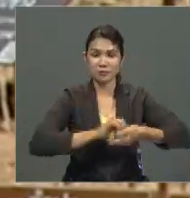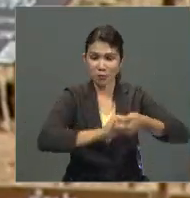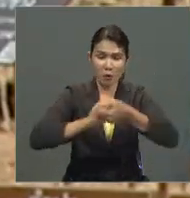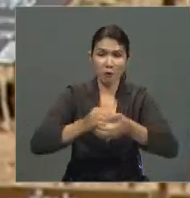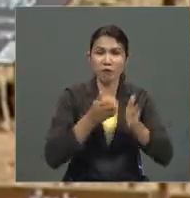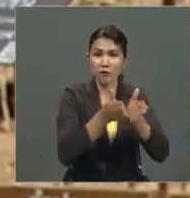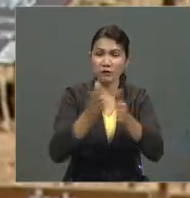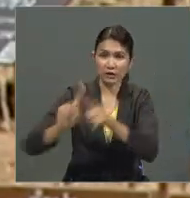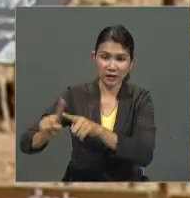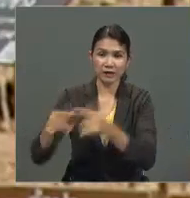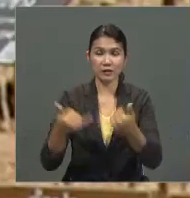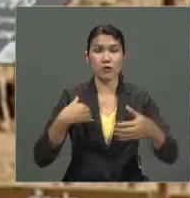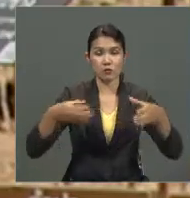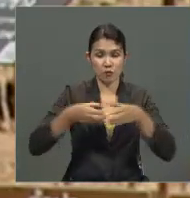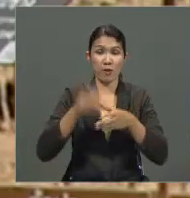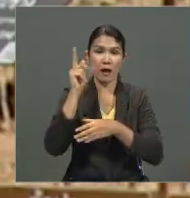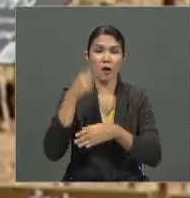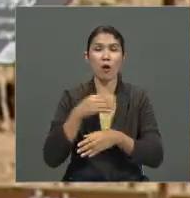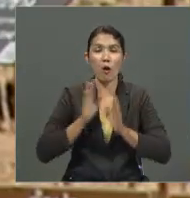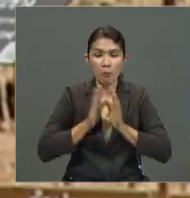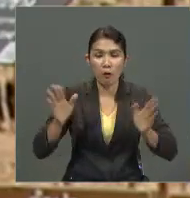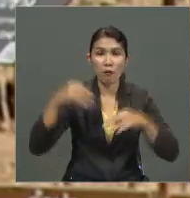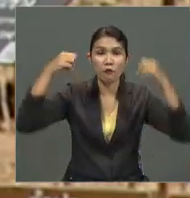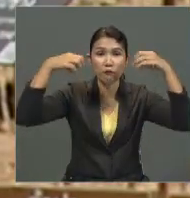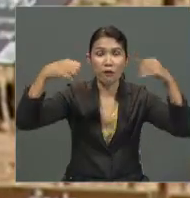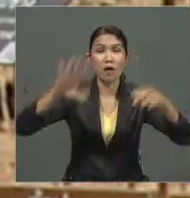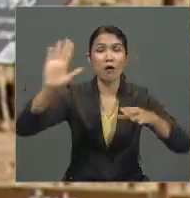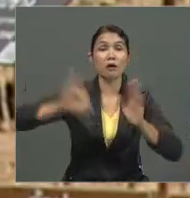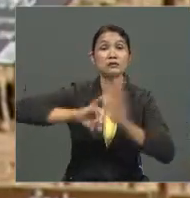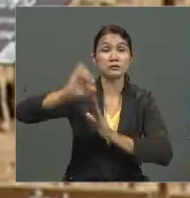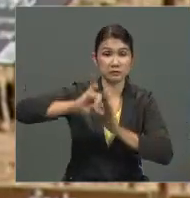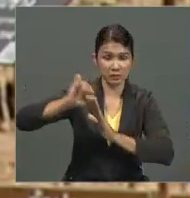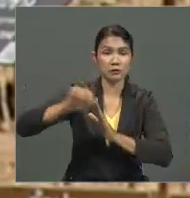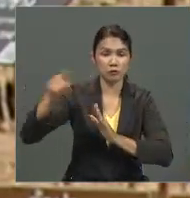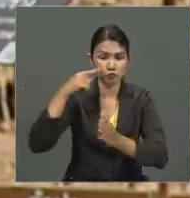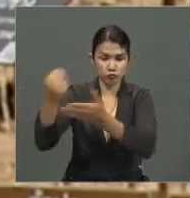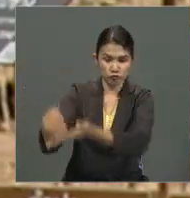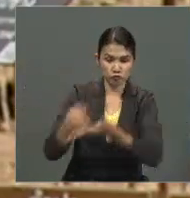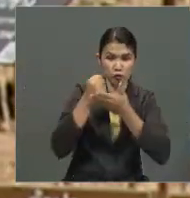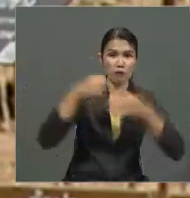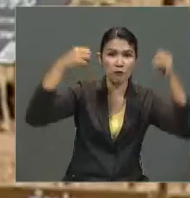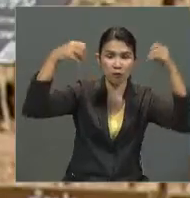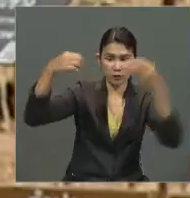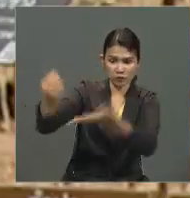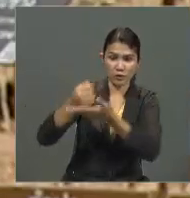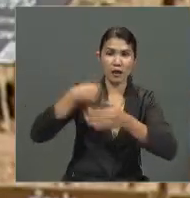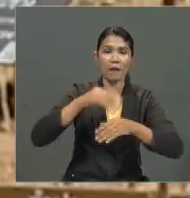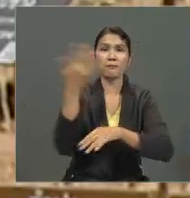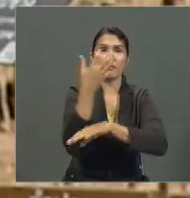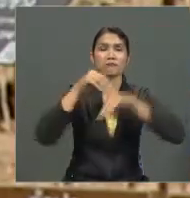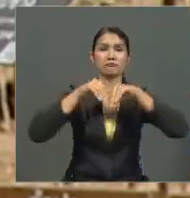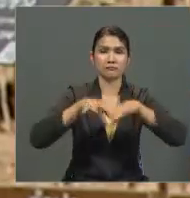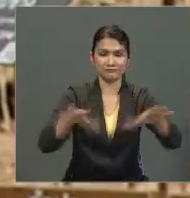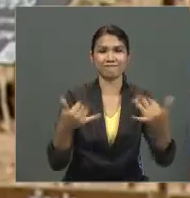นและทางทีมข่าวของเราก็ต้องขอบคุณทางการไฟฟ้าส่วนภูมิภาคเขต1ภาคเหนือจังหวัดเชียงใหม่ที่สนับสนุนเรื่องของกระแสไฟฟ้าในการรายงานข่าววันนี้ด้วยครับ